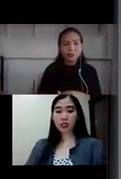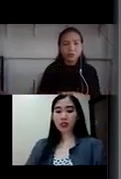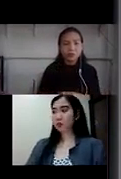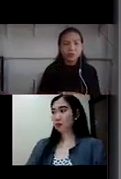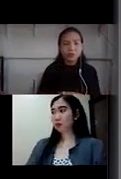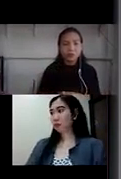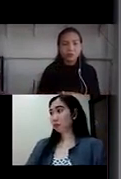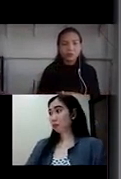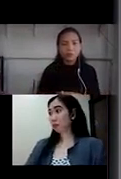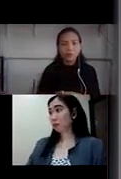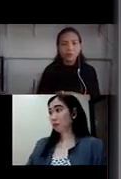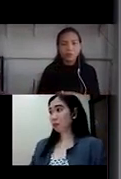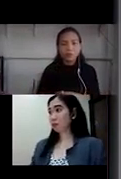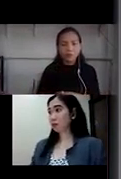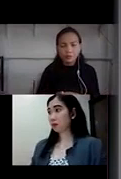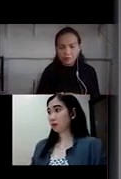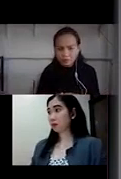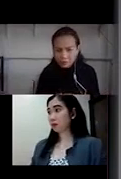training